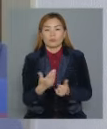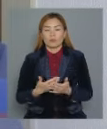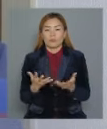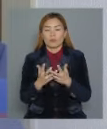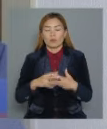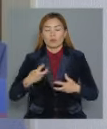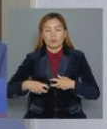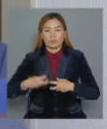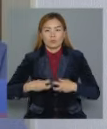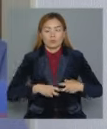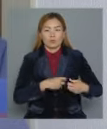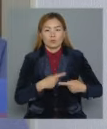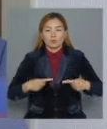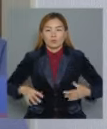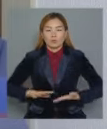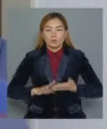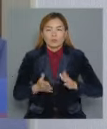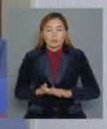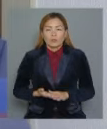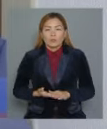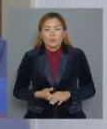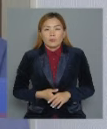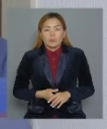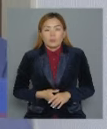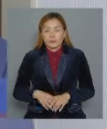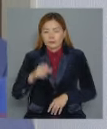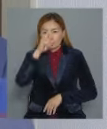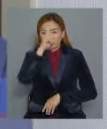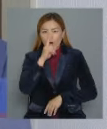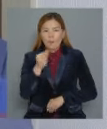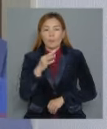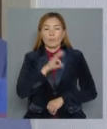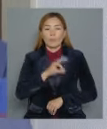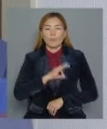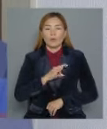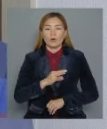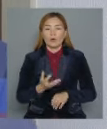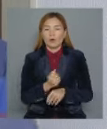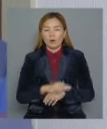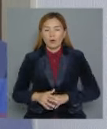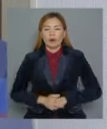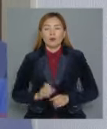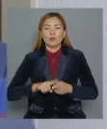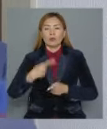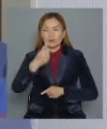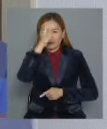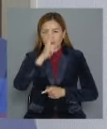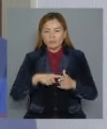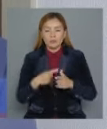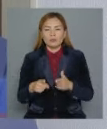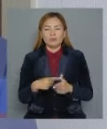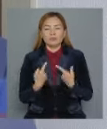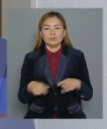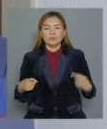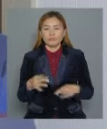техникалық ақауларға байланысты, алайда айлық қаржы игерілмей жатырса, ол келесі айда немесе одан